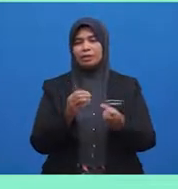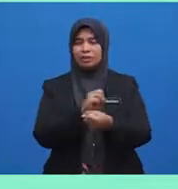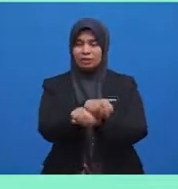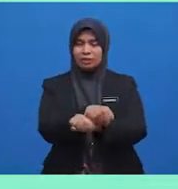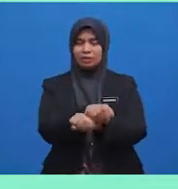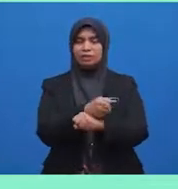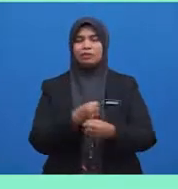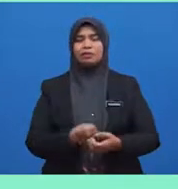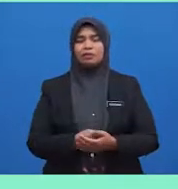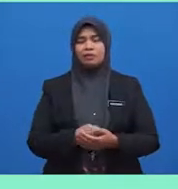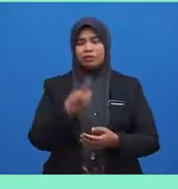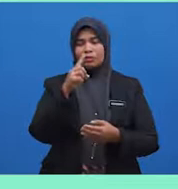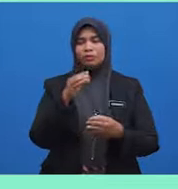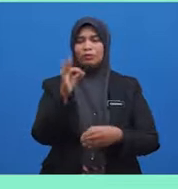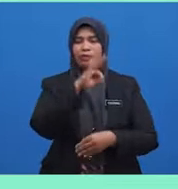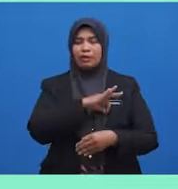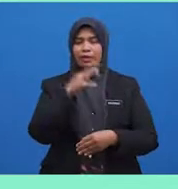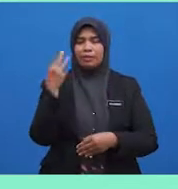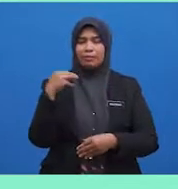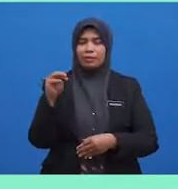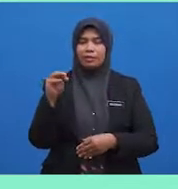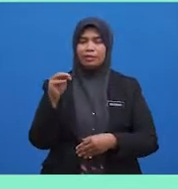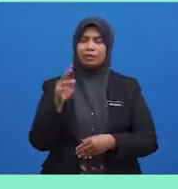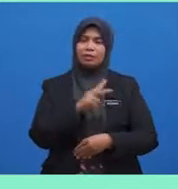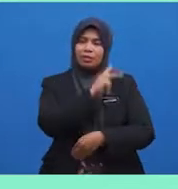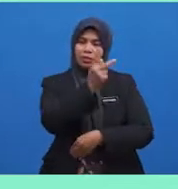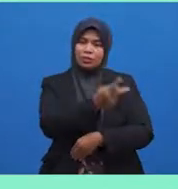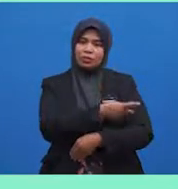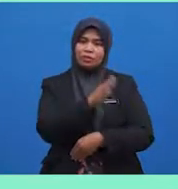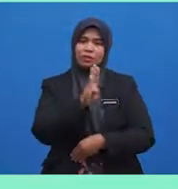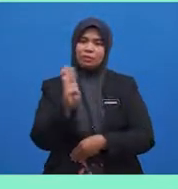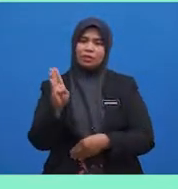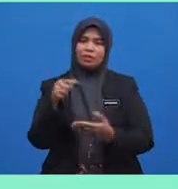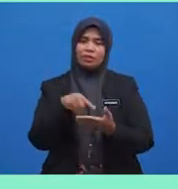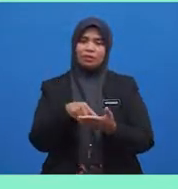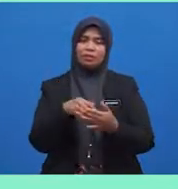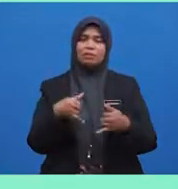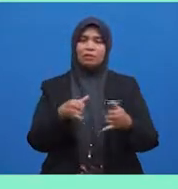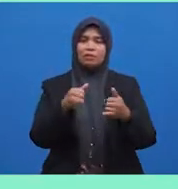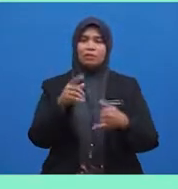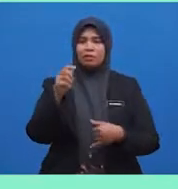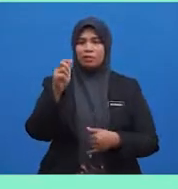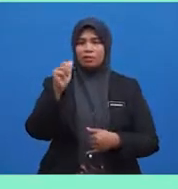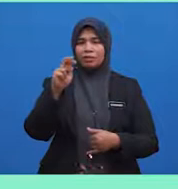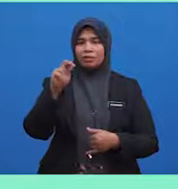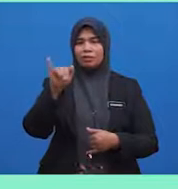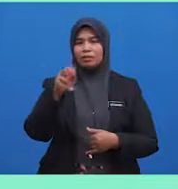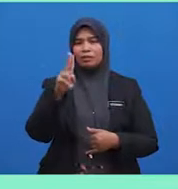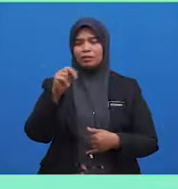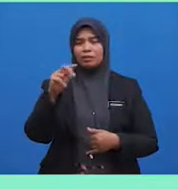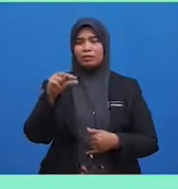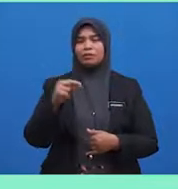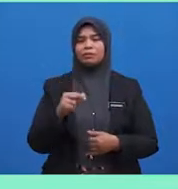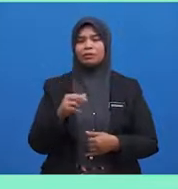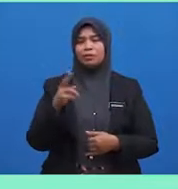ini bagi manfaat mereka. Kuasa-kuasa Barat ini melalui Tanjung Harapan di Afrika dan Calicut di